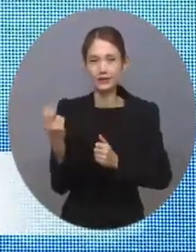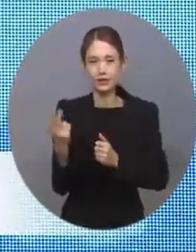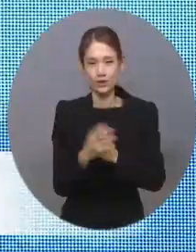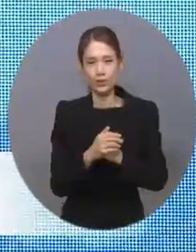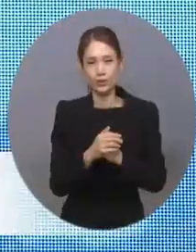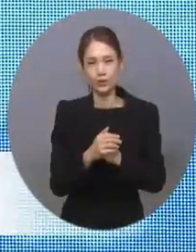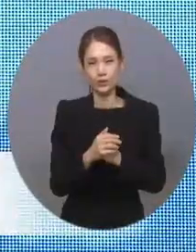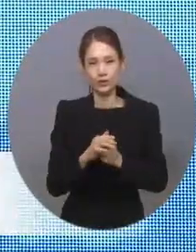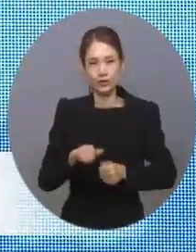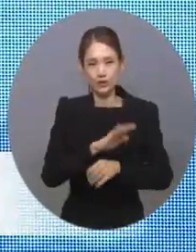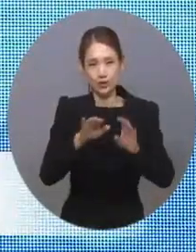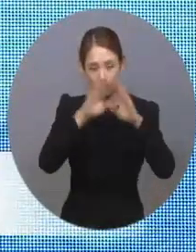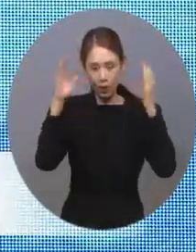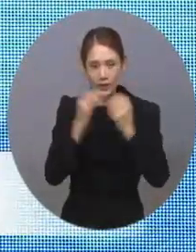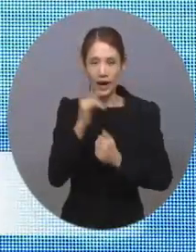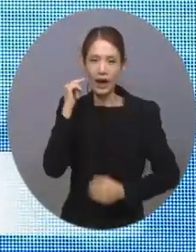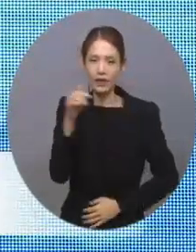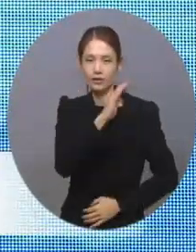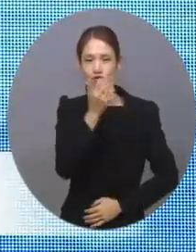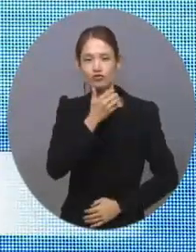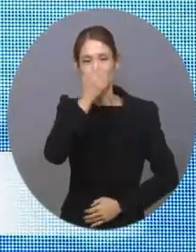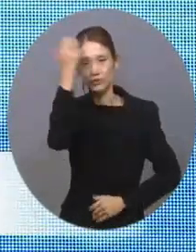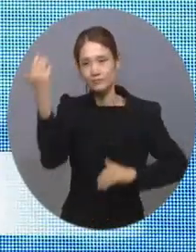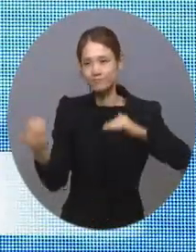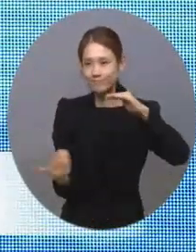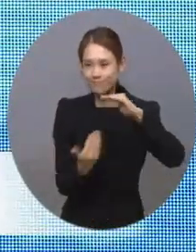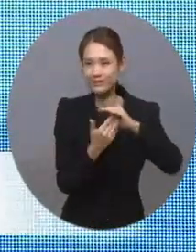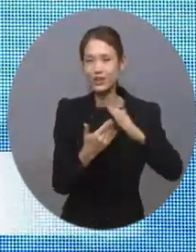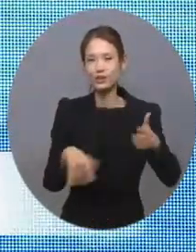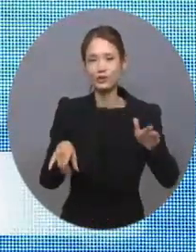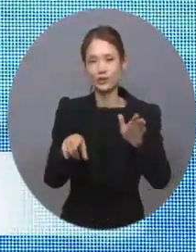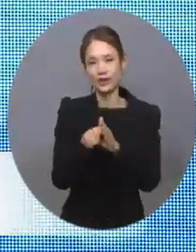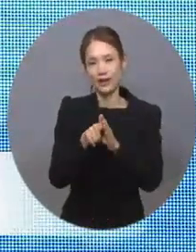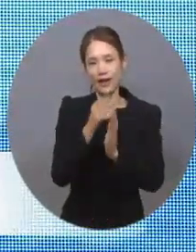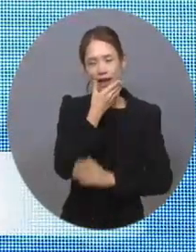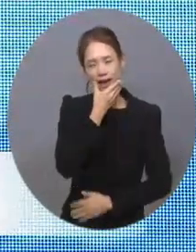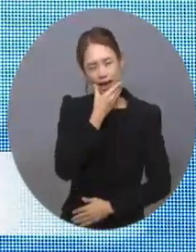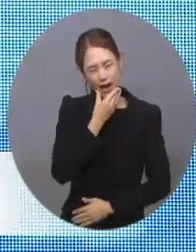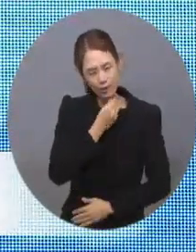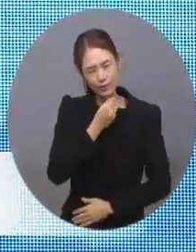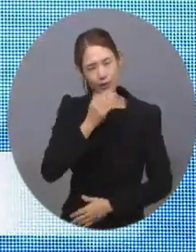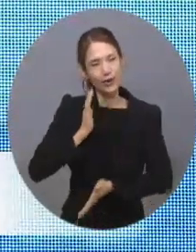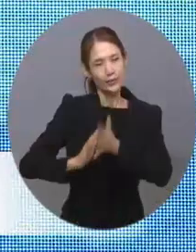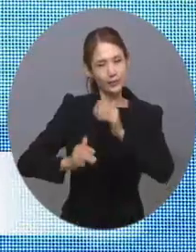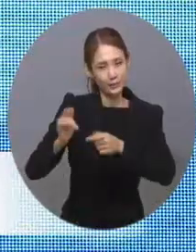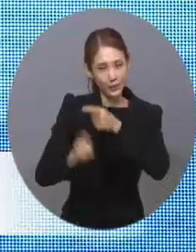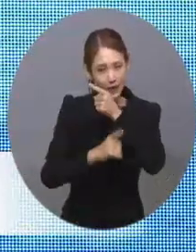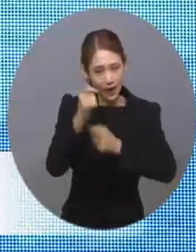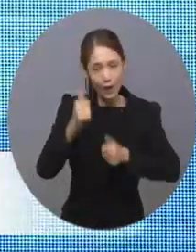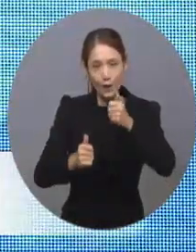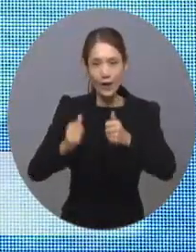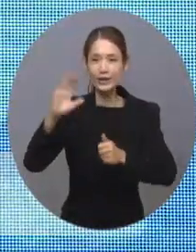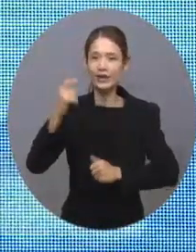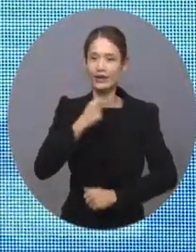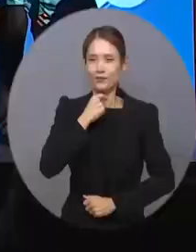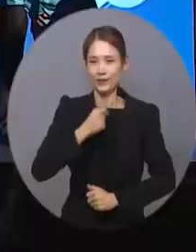그리고 우리 모두의 아름다운 꿈을 이루어가는 행복한 레이스가 되시기를